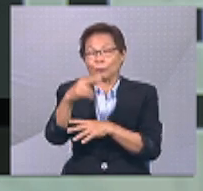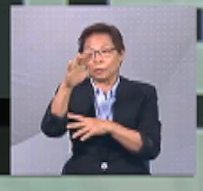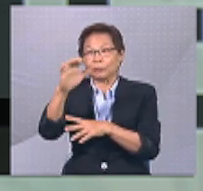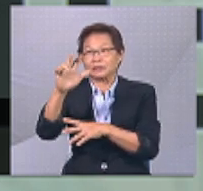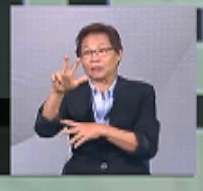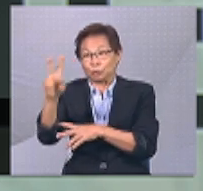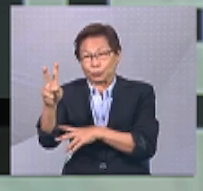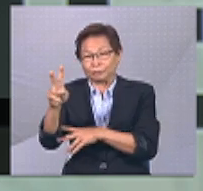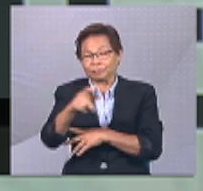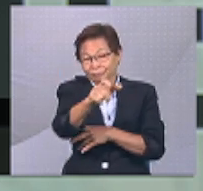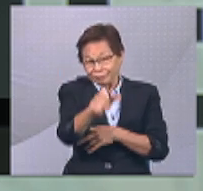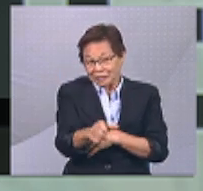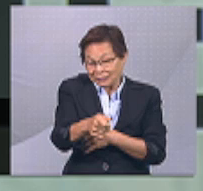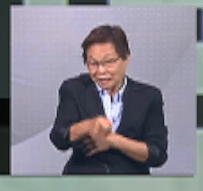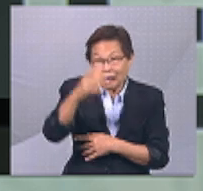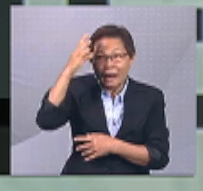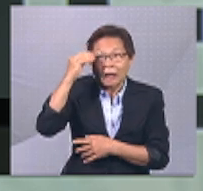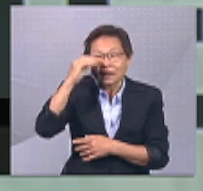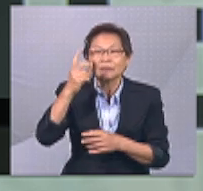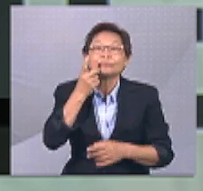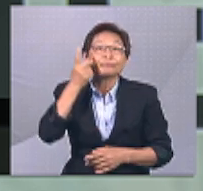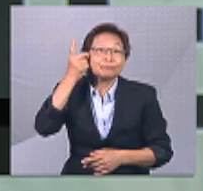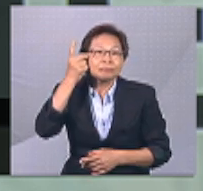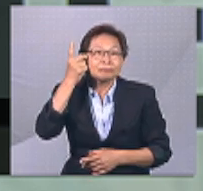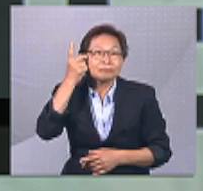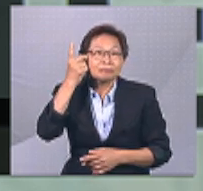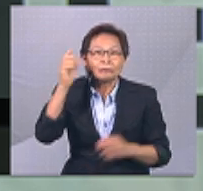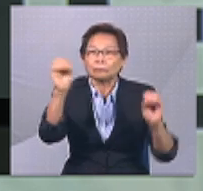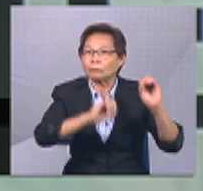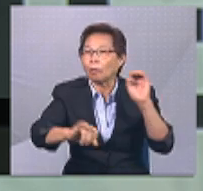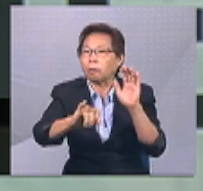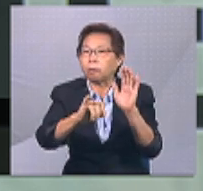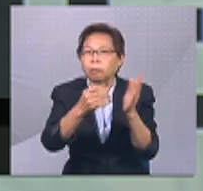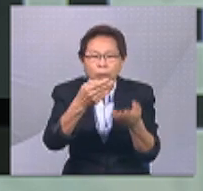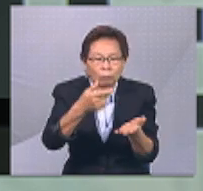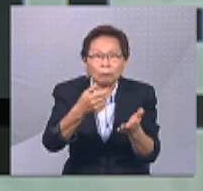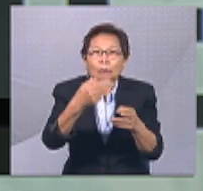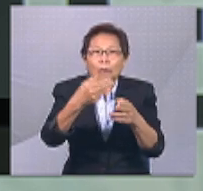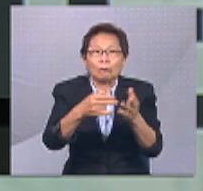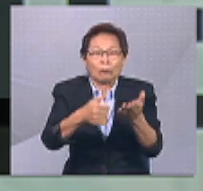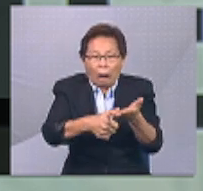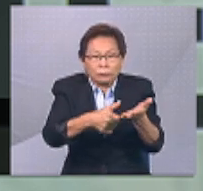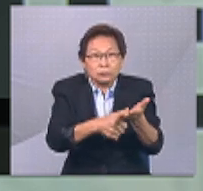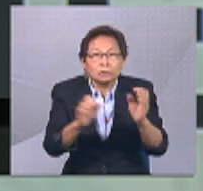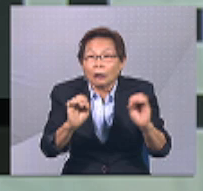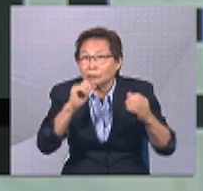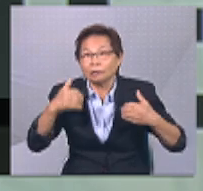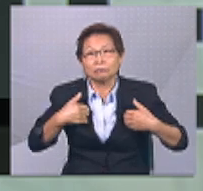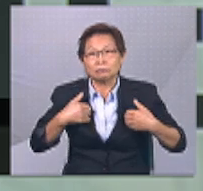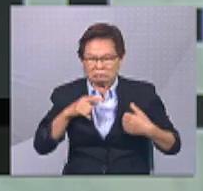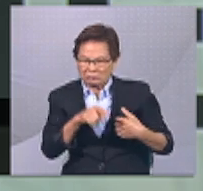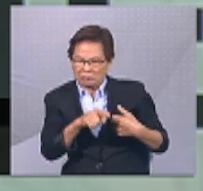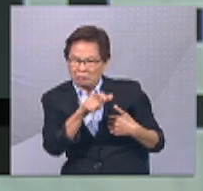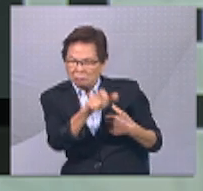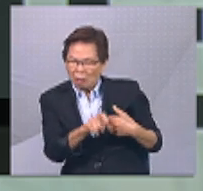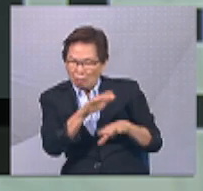4,532, merupakan lelaki dewasa tanpa identiti diri dan dipercayai bukan warga negara yang